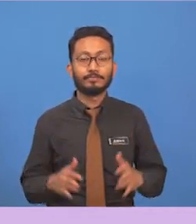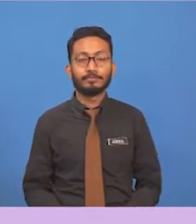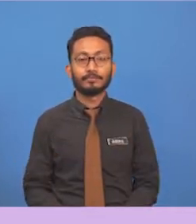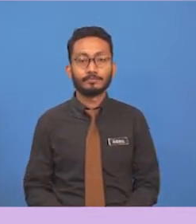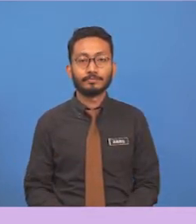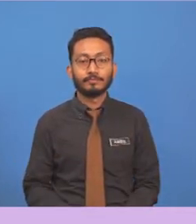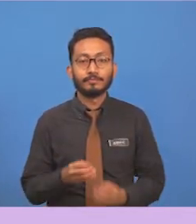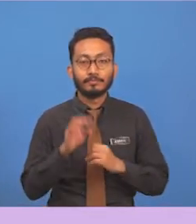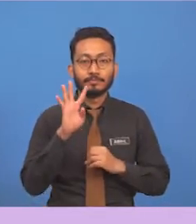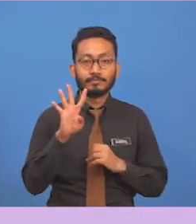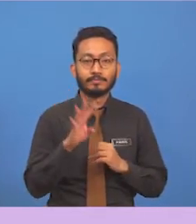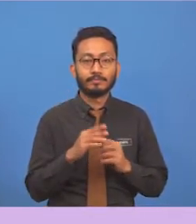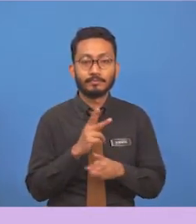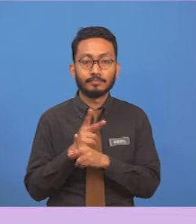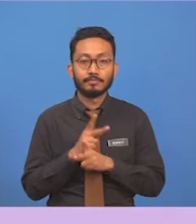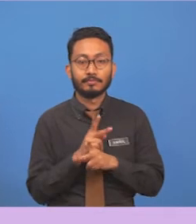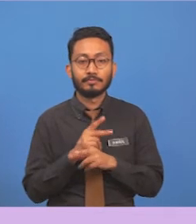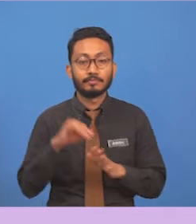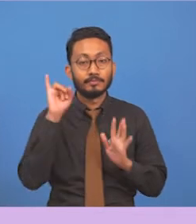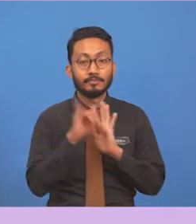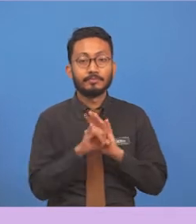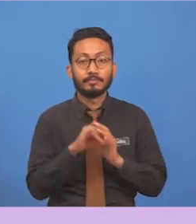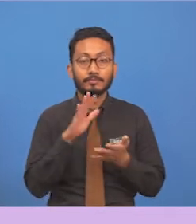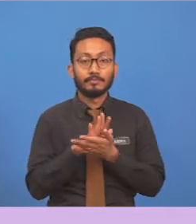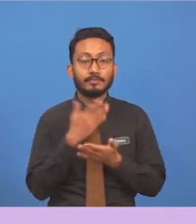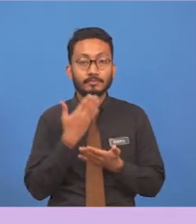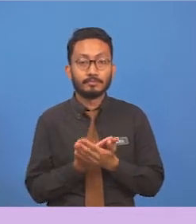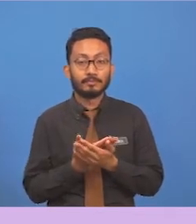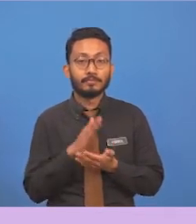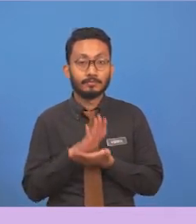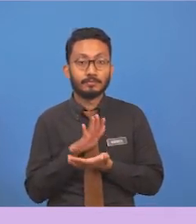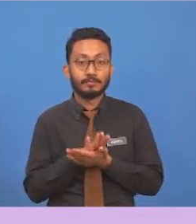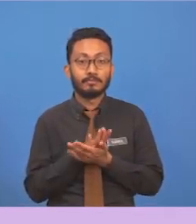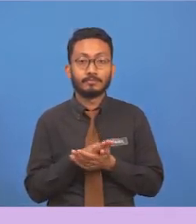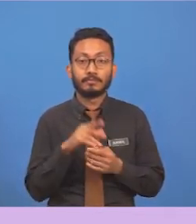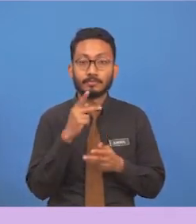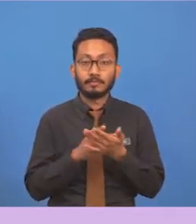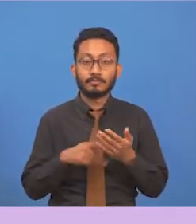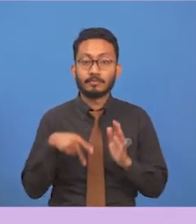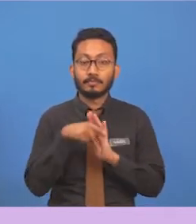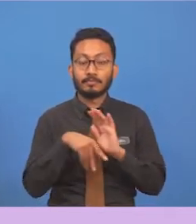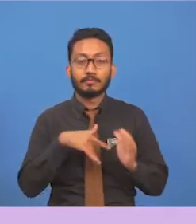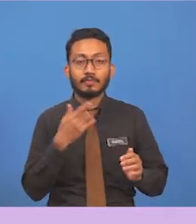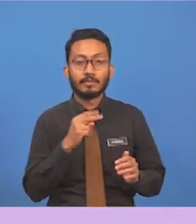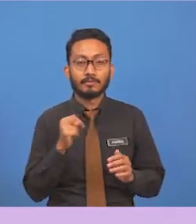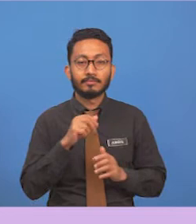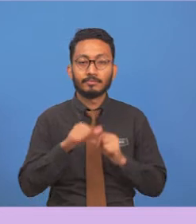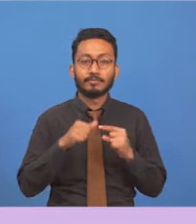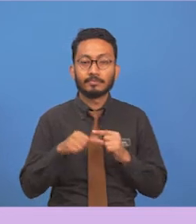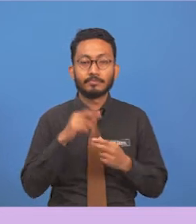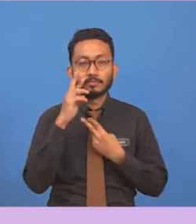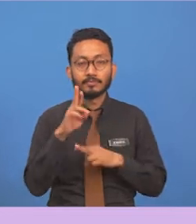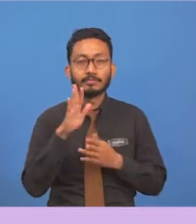keempat menjaga image pai sekolah Apakah perasaan apabila menghormati warga